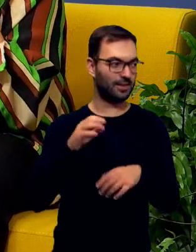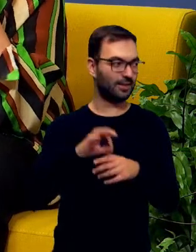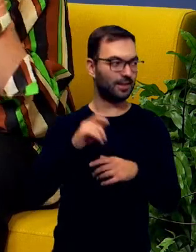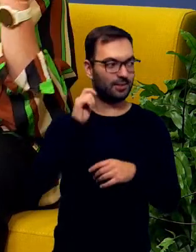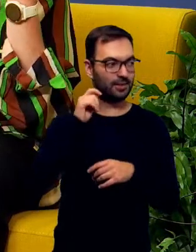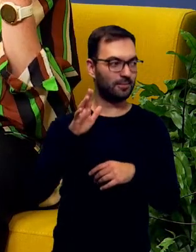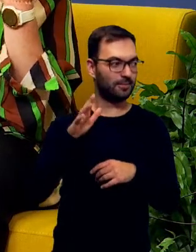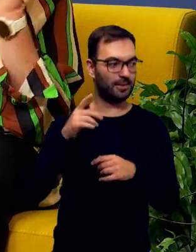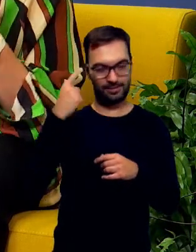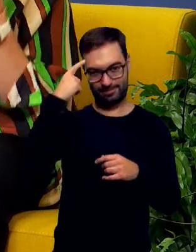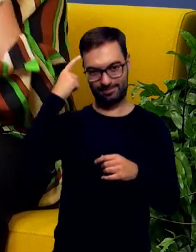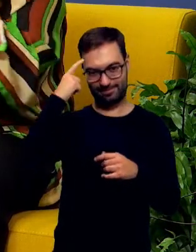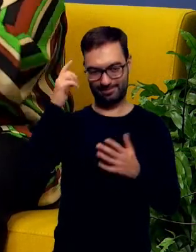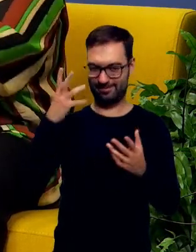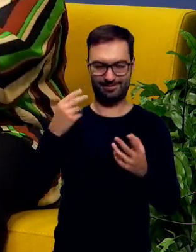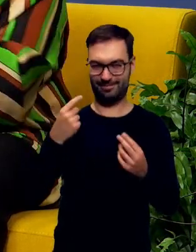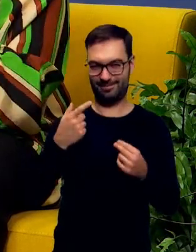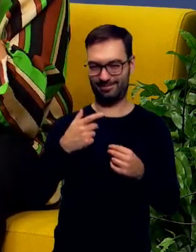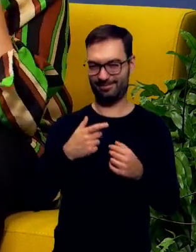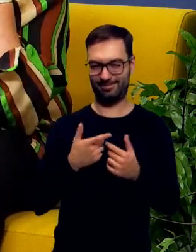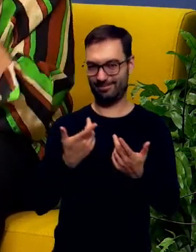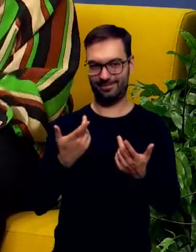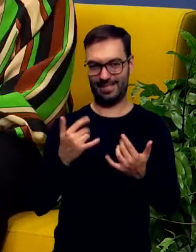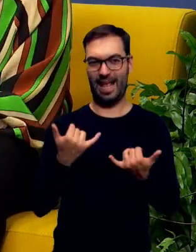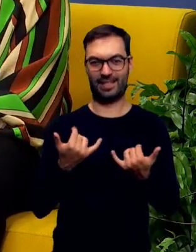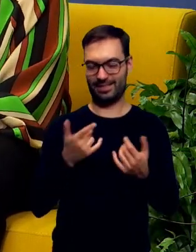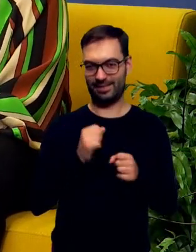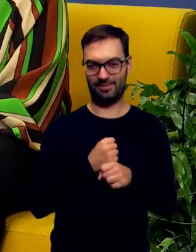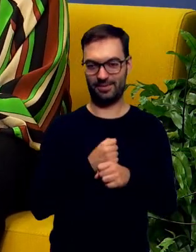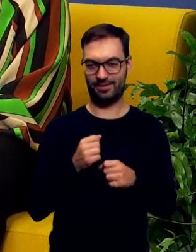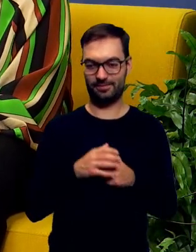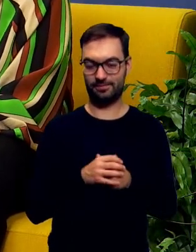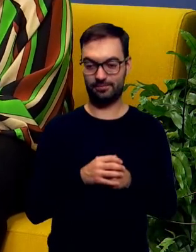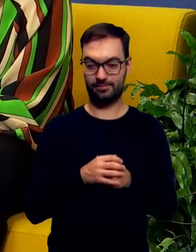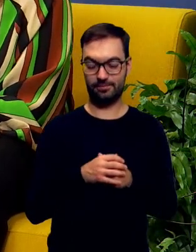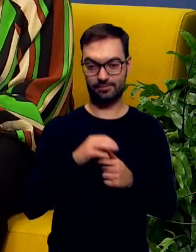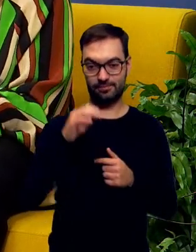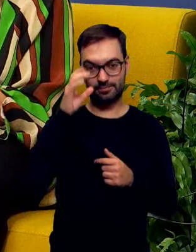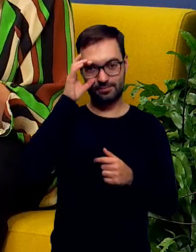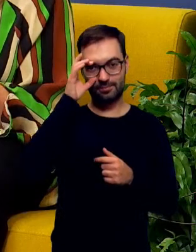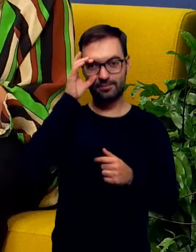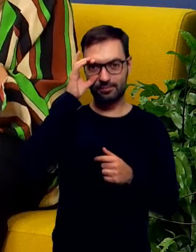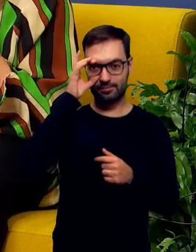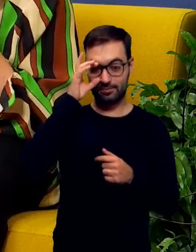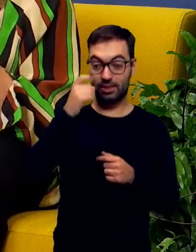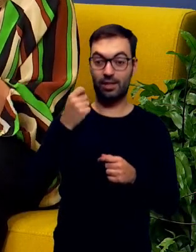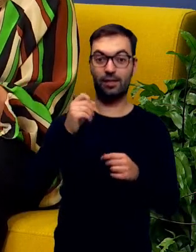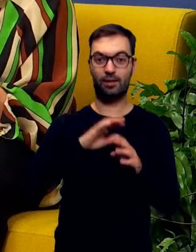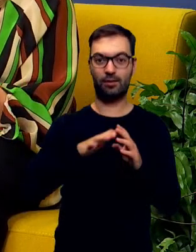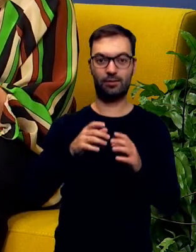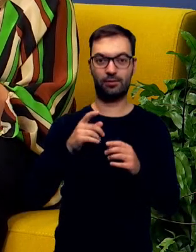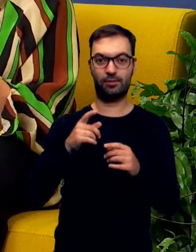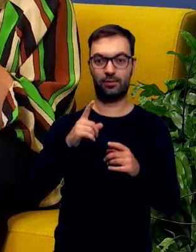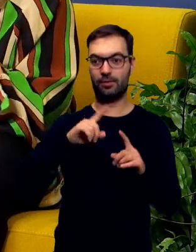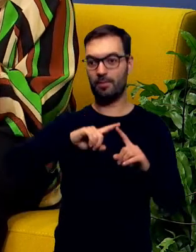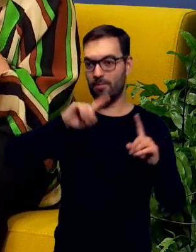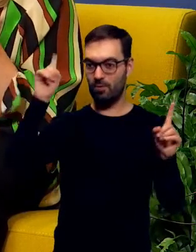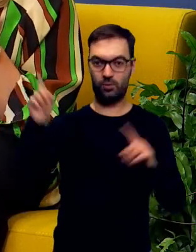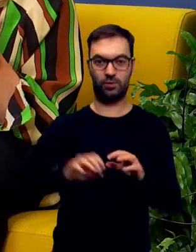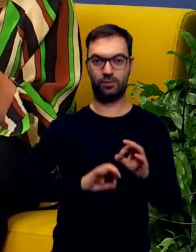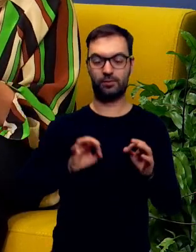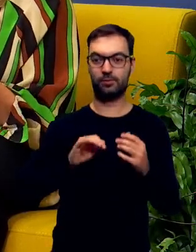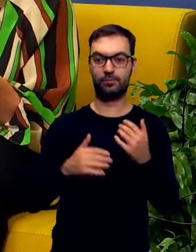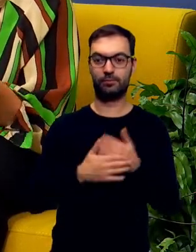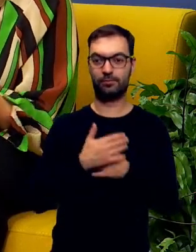że chyba ma raczej coś z głową niż z nogą, bo to chyba nieprawda. No i faktycznie zaraz potem rozpętało się piekło,